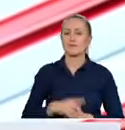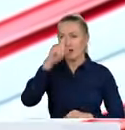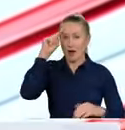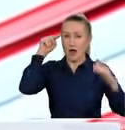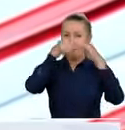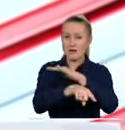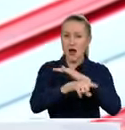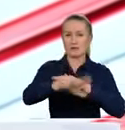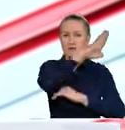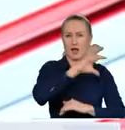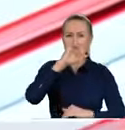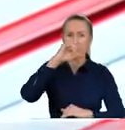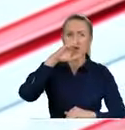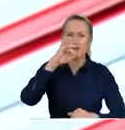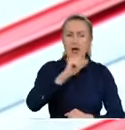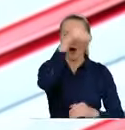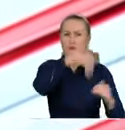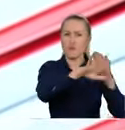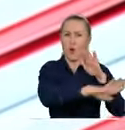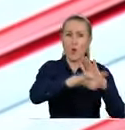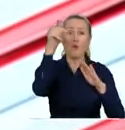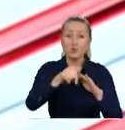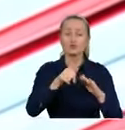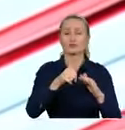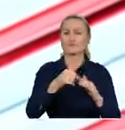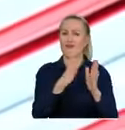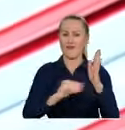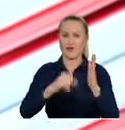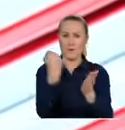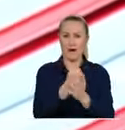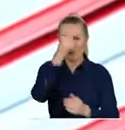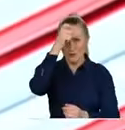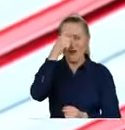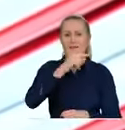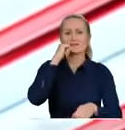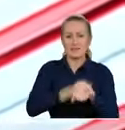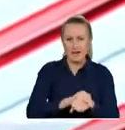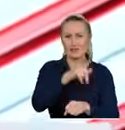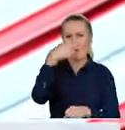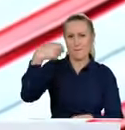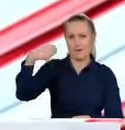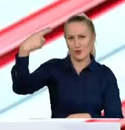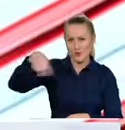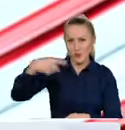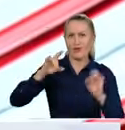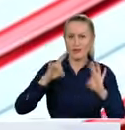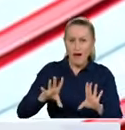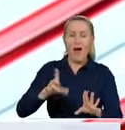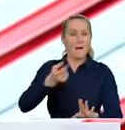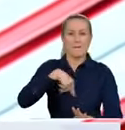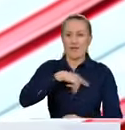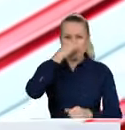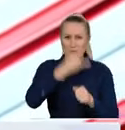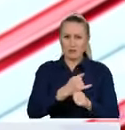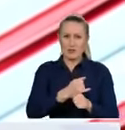południa musi się odbywać z zachowaniem praw człowieka. I rację miał pan Andrzej Duda, że nie możemy trzymać tych ludzi